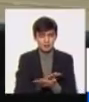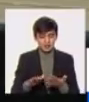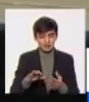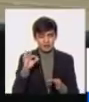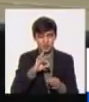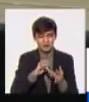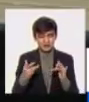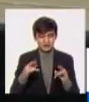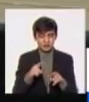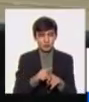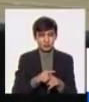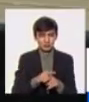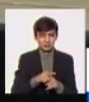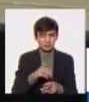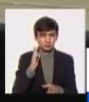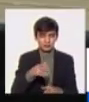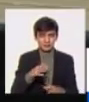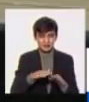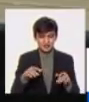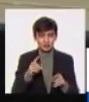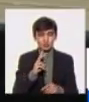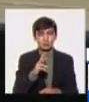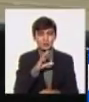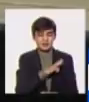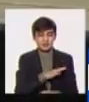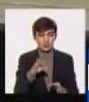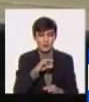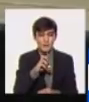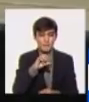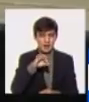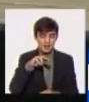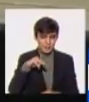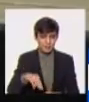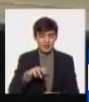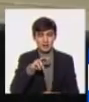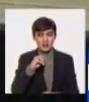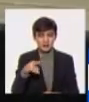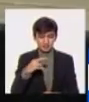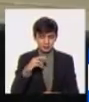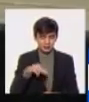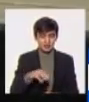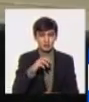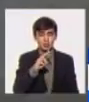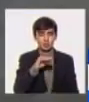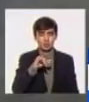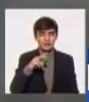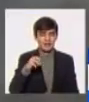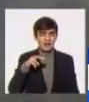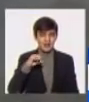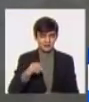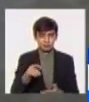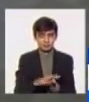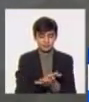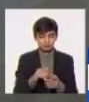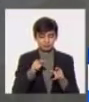образовательному контенту интернет-платформам таких организаций, как Блемленд, Дарын Онлайн, Кунделик и другие. В